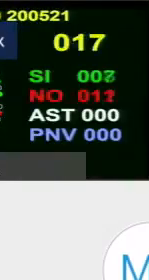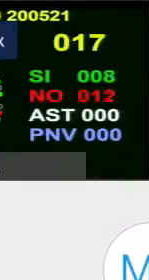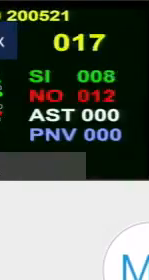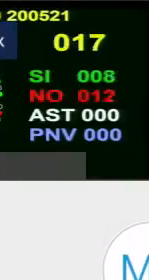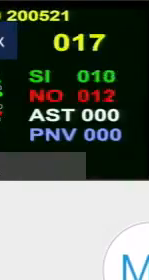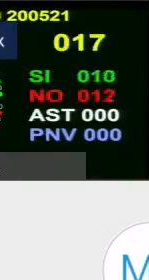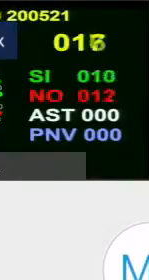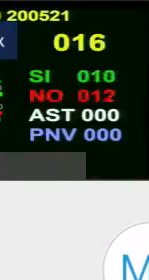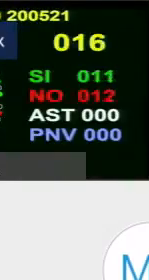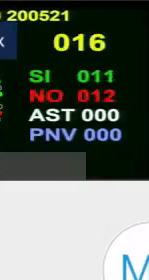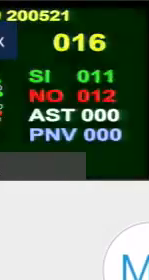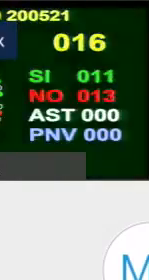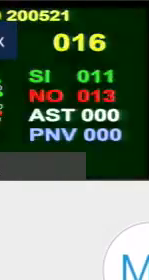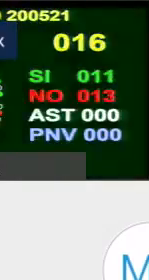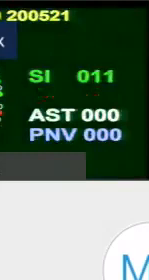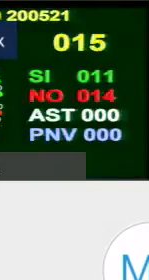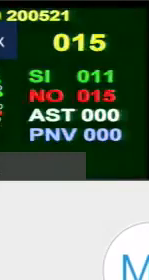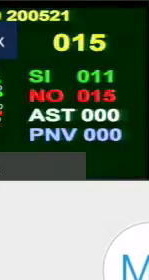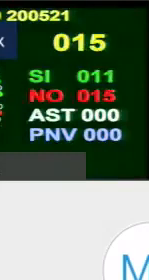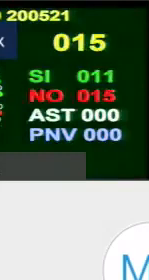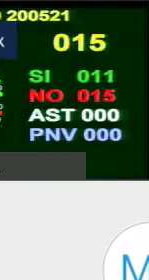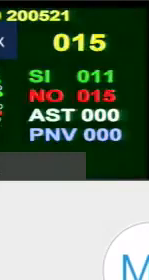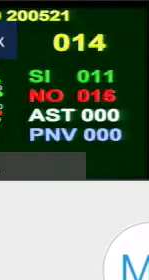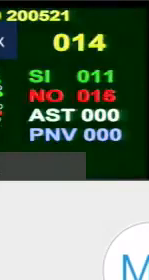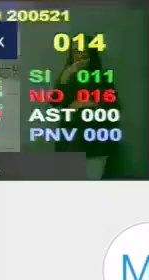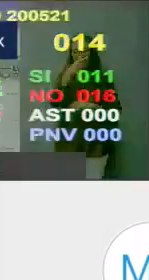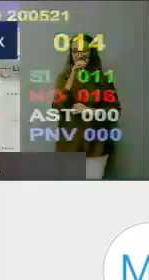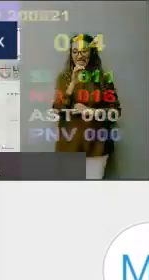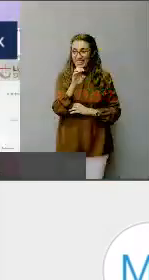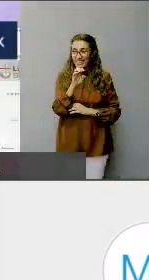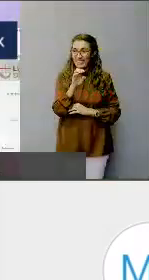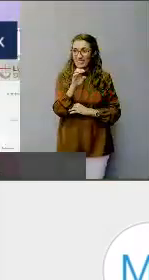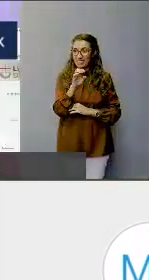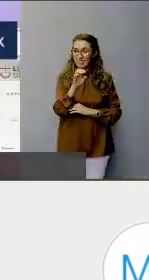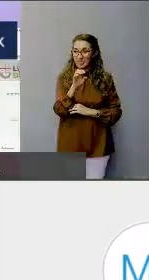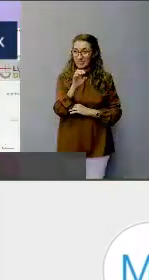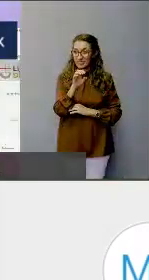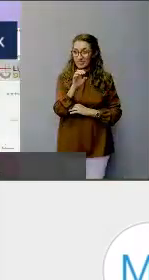da remoto su 207 consigliera venete